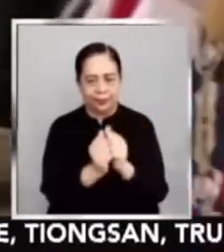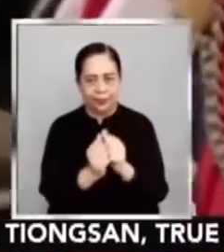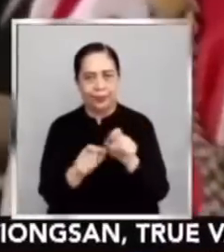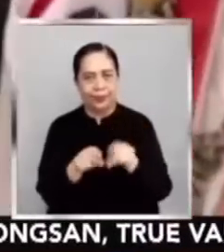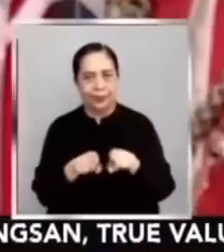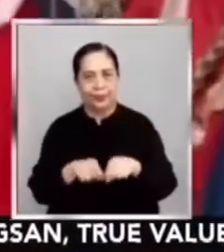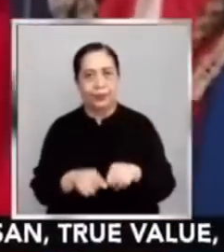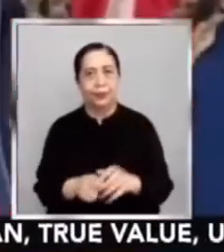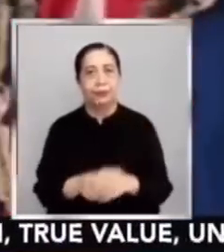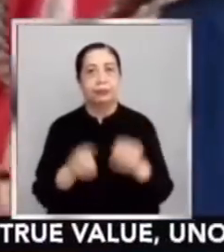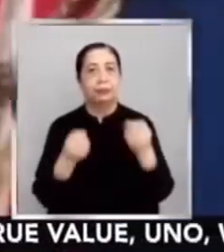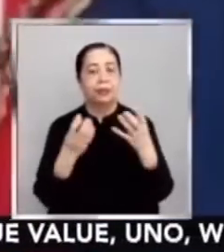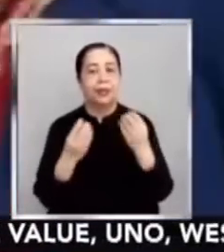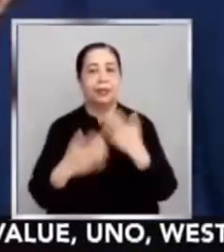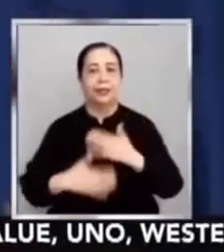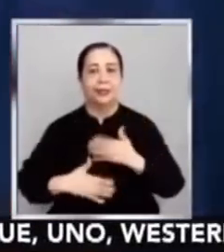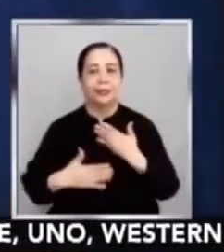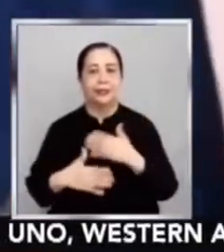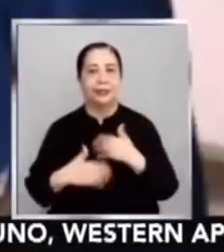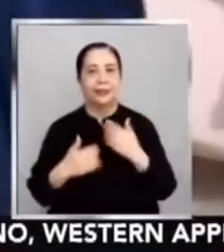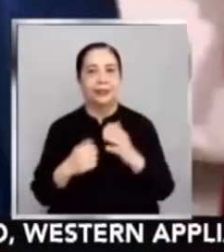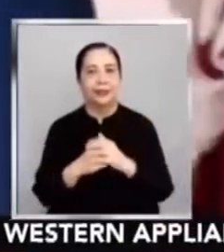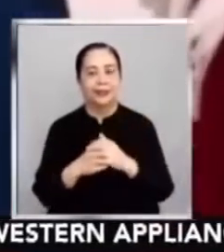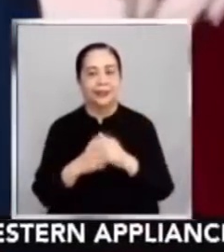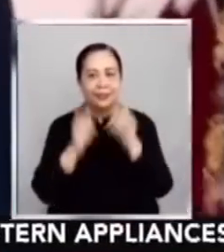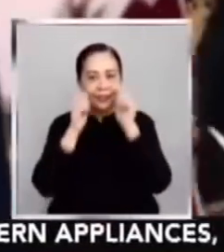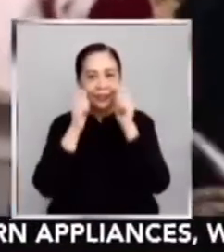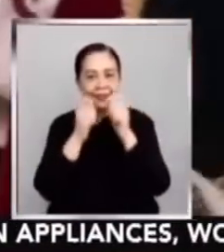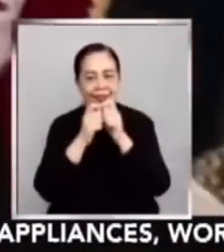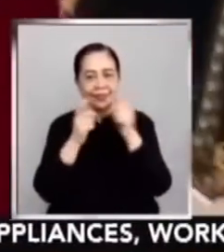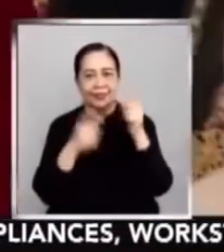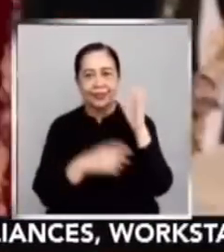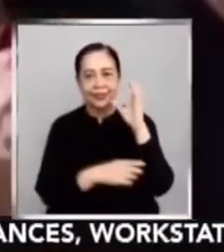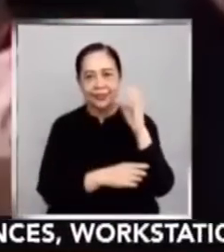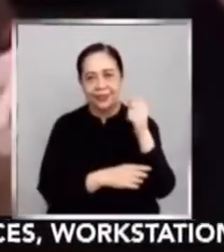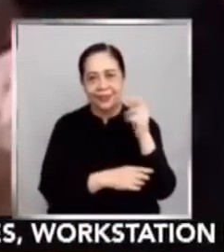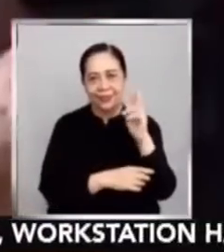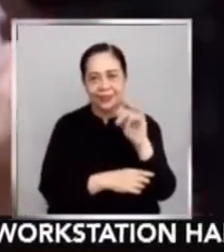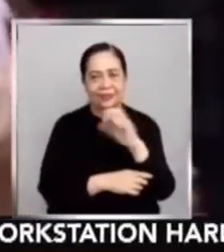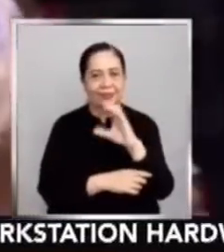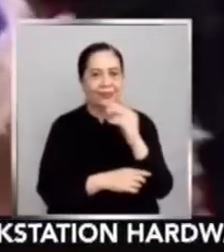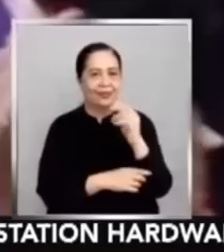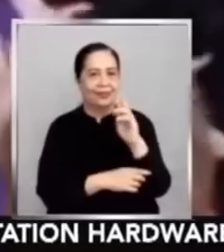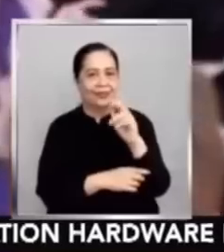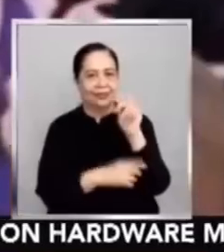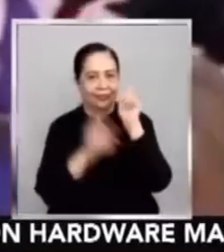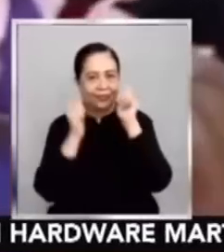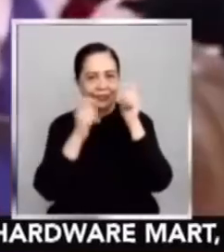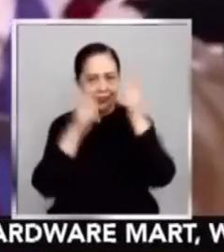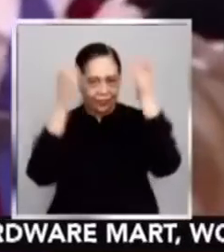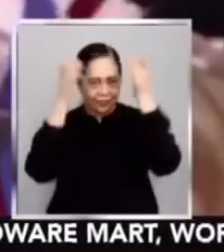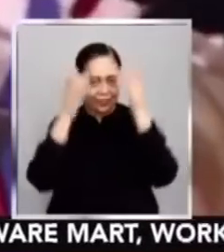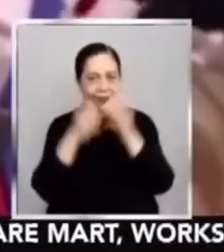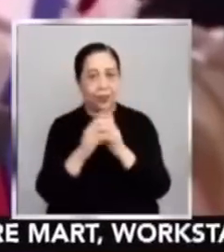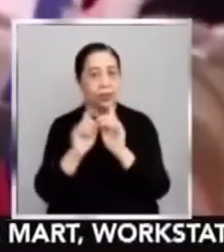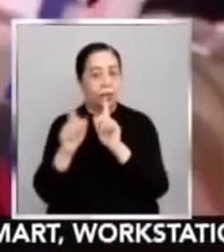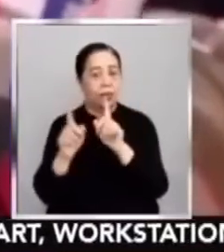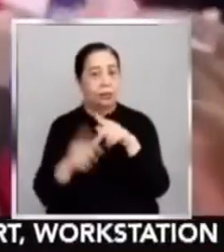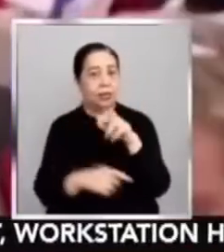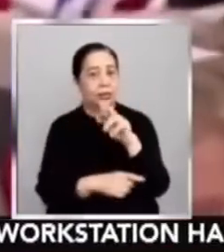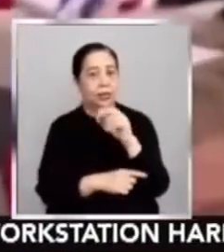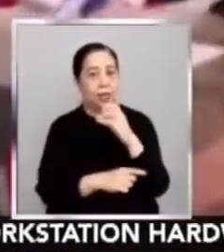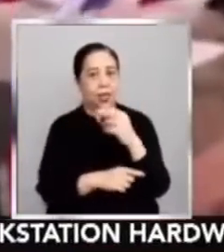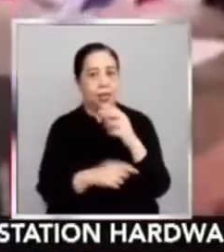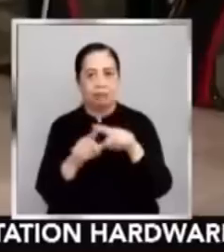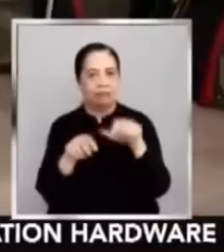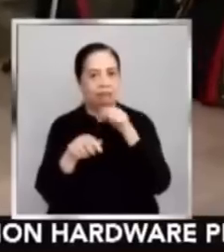Marami pa nga ang natuwa sa tila twinning na headdress nina Princess Catherine at Charlotte. Dumalo rin si Prince Harry ngunit hindi siya nakapwesto kahilera ang